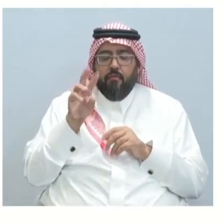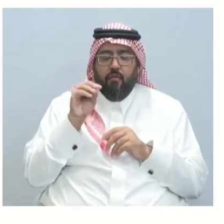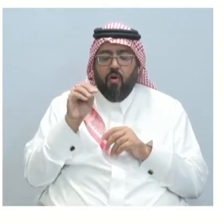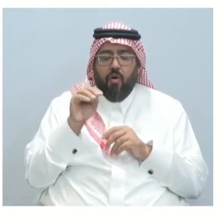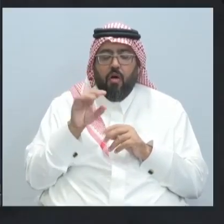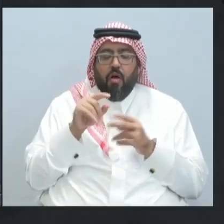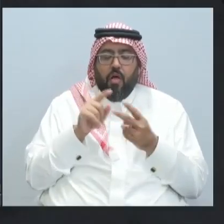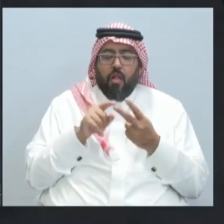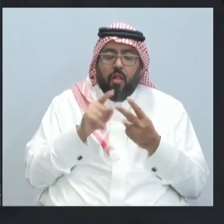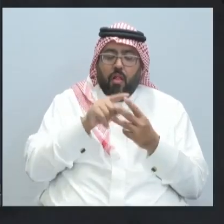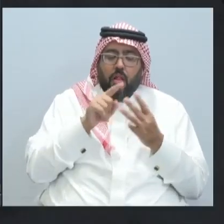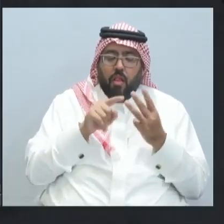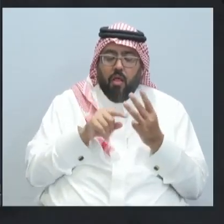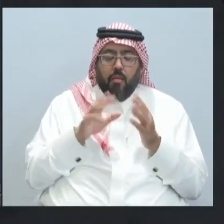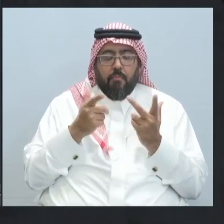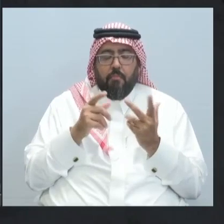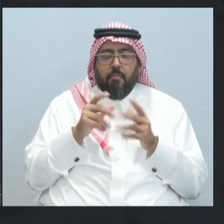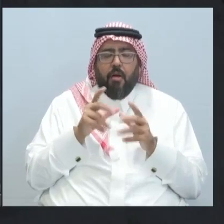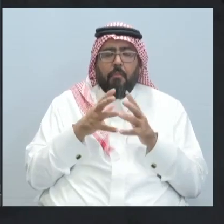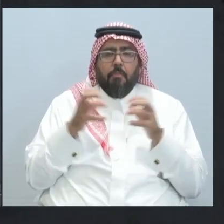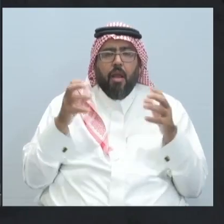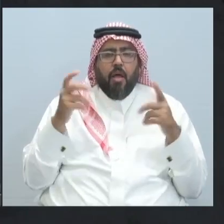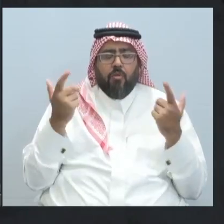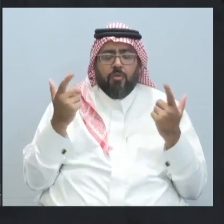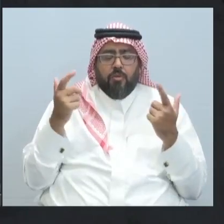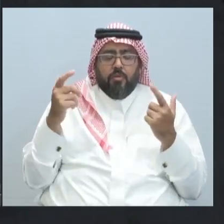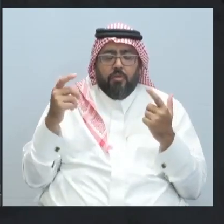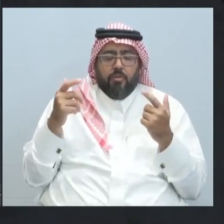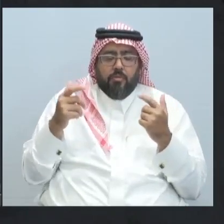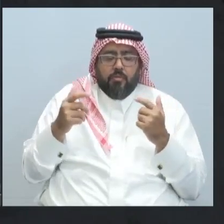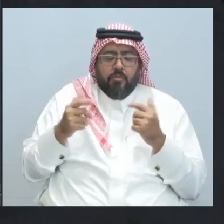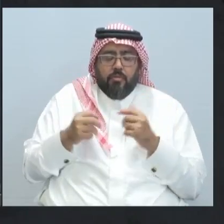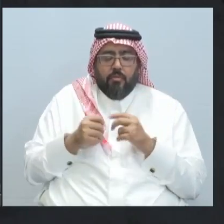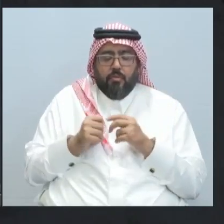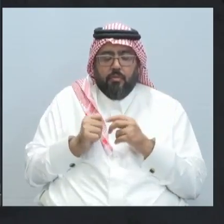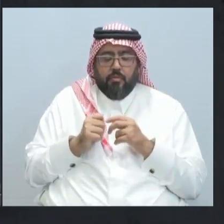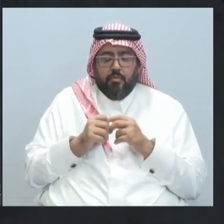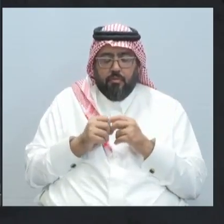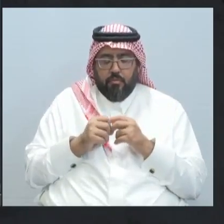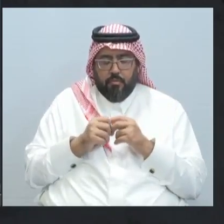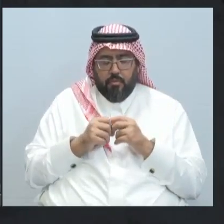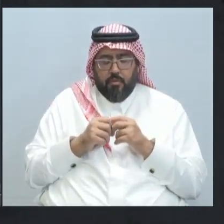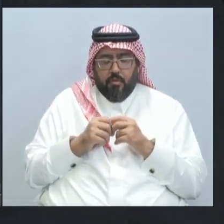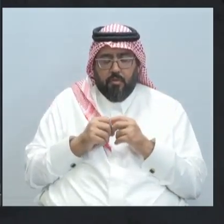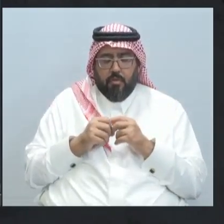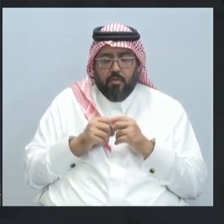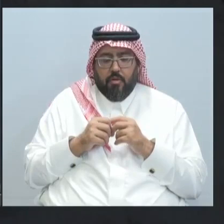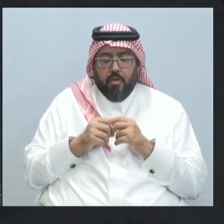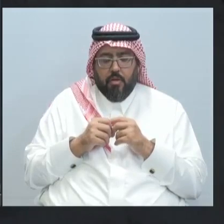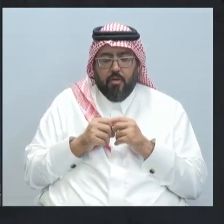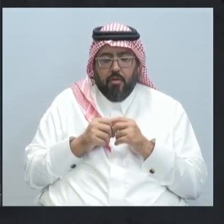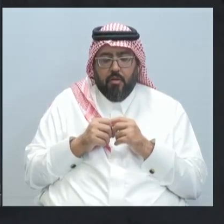الحديث اكثر من مره ما معنى كلمه رغم انفه ما معنى كلمه رغم